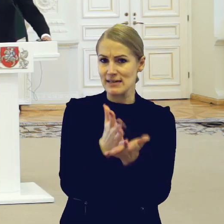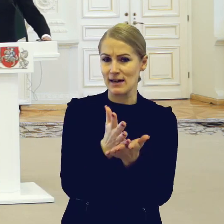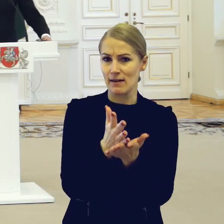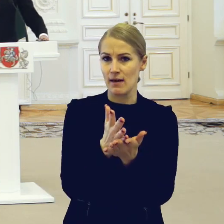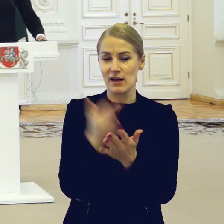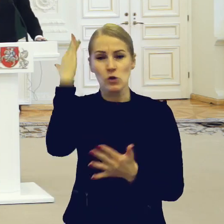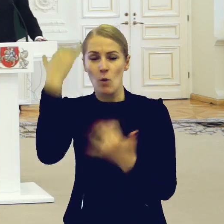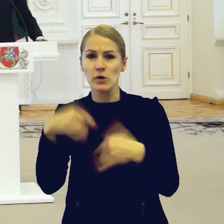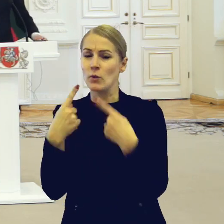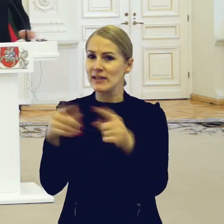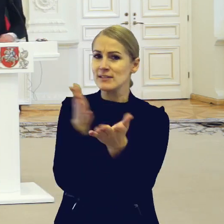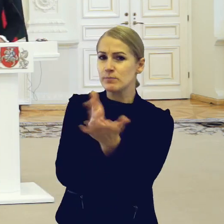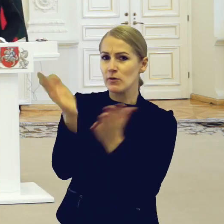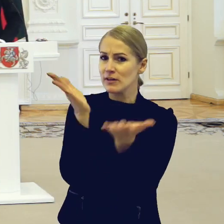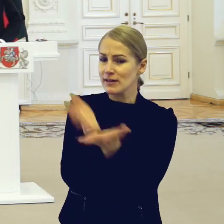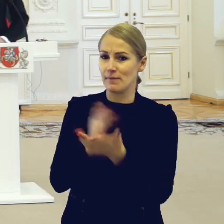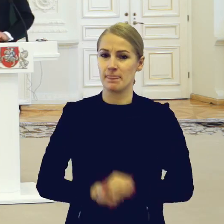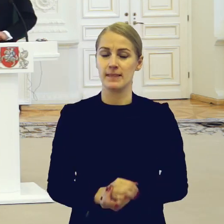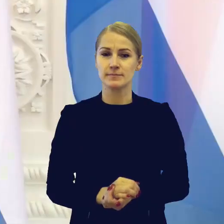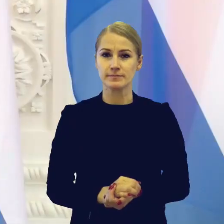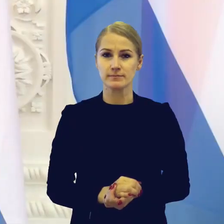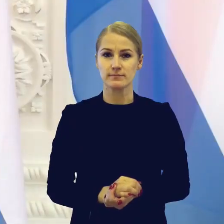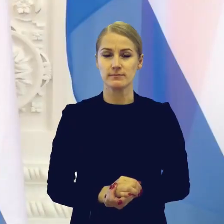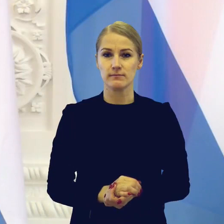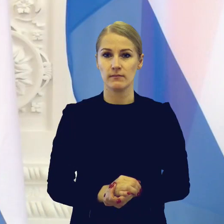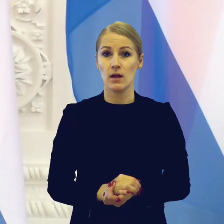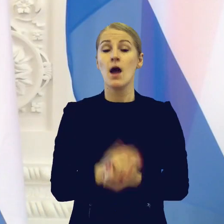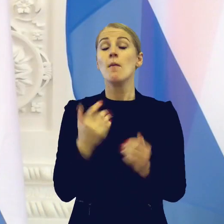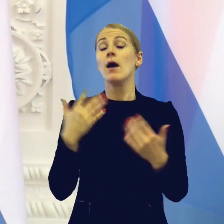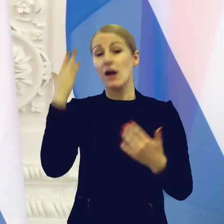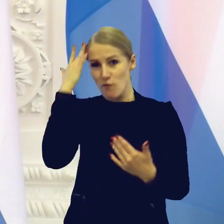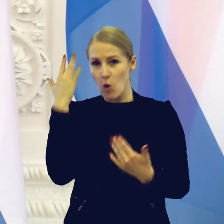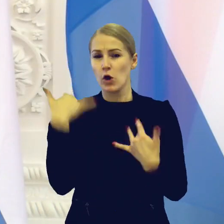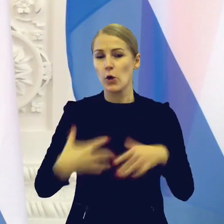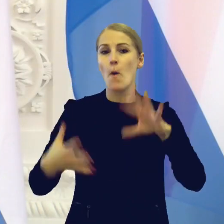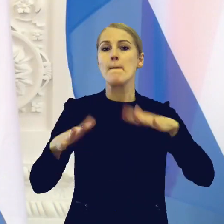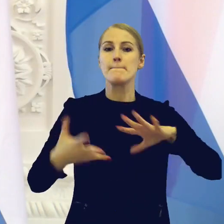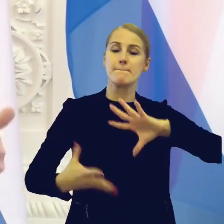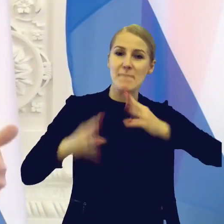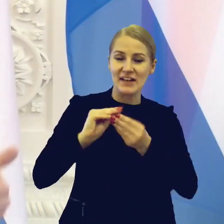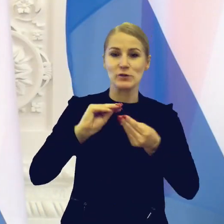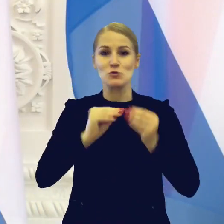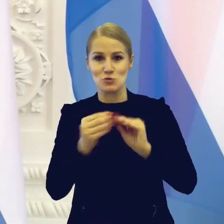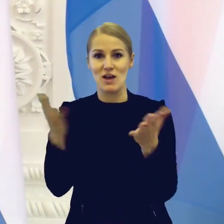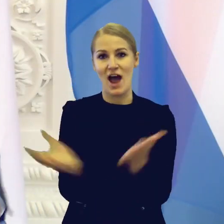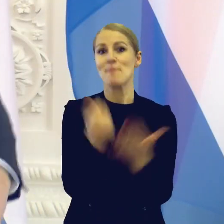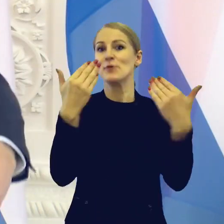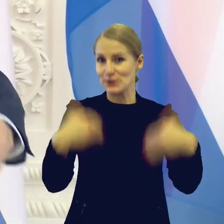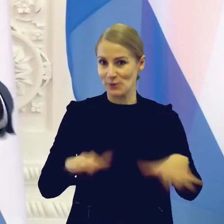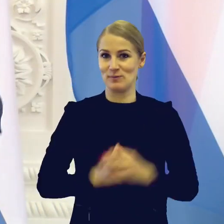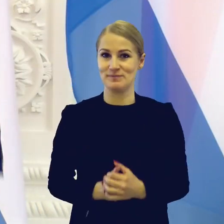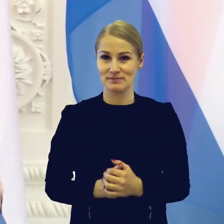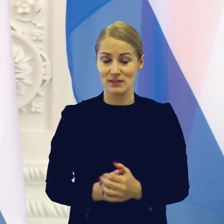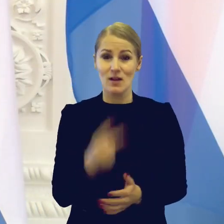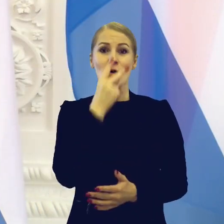Ačiū Jums už atsakymą. Manau, kad radome bendrą sutarimą nebejotinai. Taip, matome